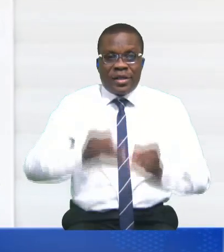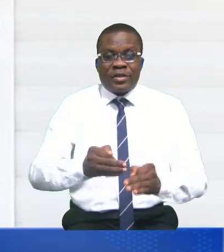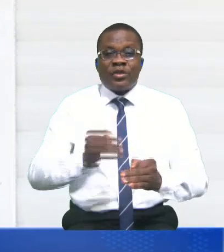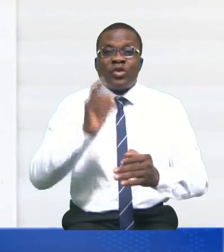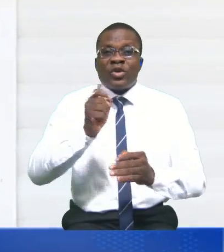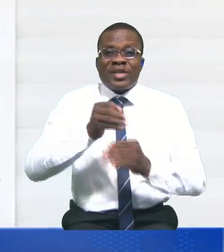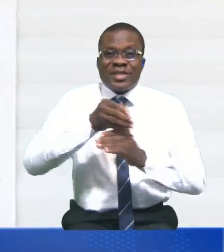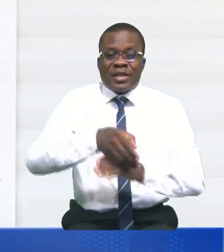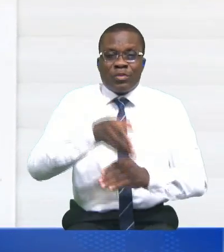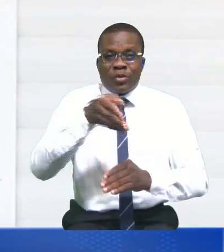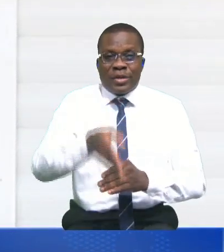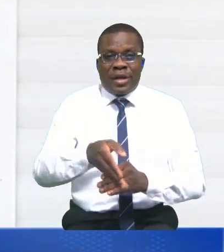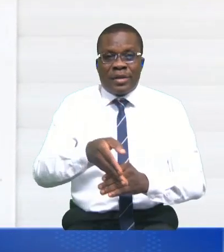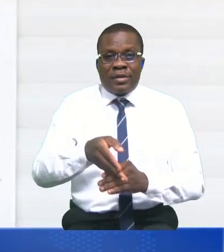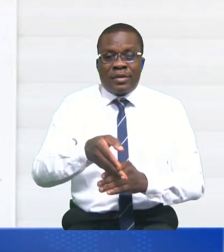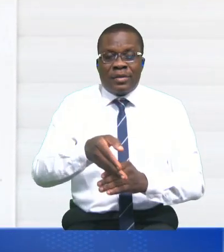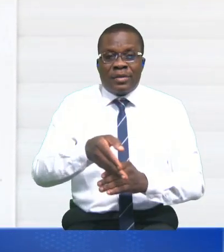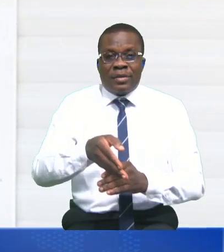ce